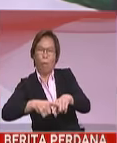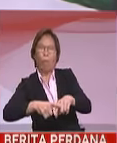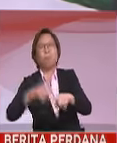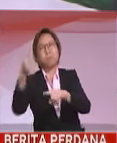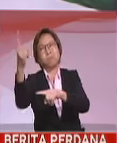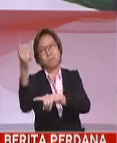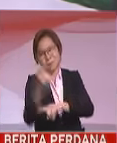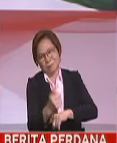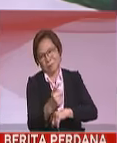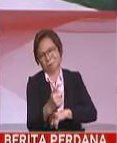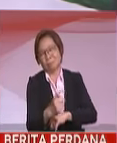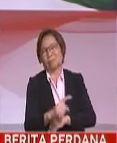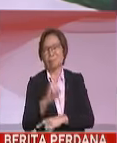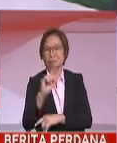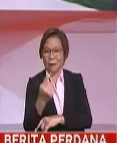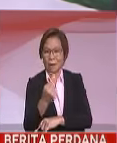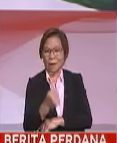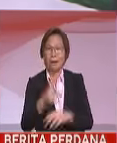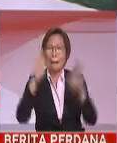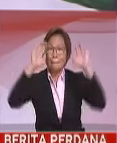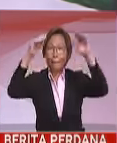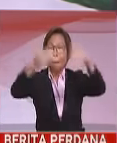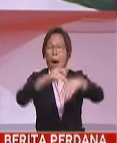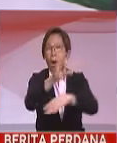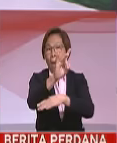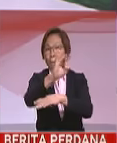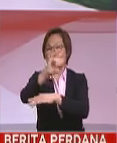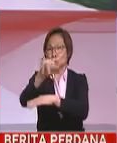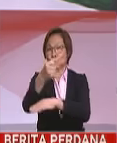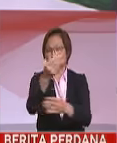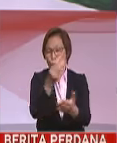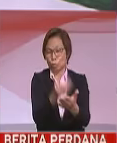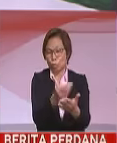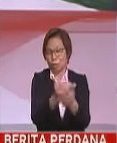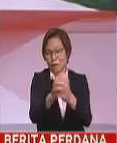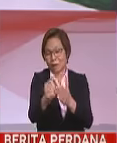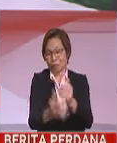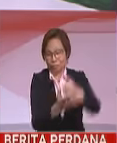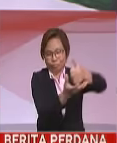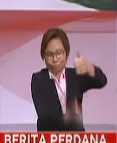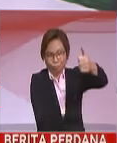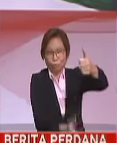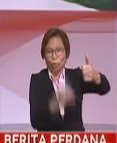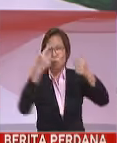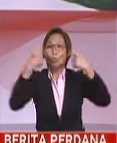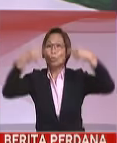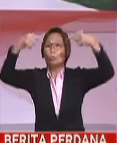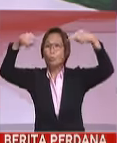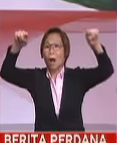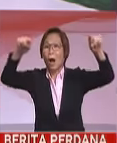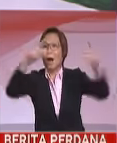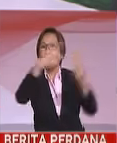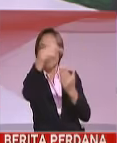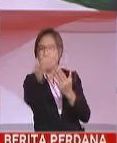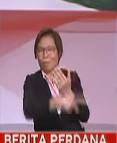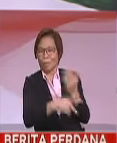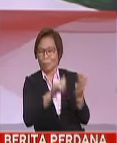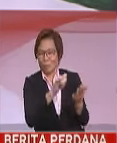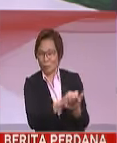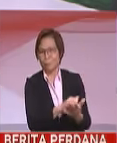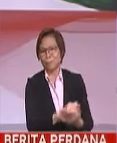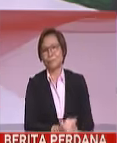komoditi getah semata-mata. Di Pahang, RM8 juta diperuntukkan untuk merealisasikan inisiatif